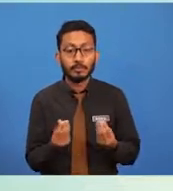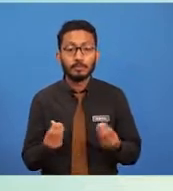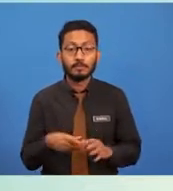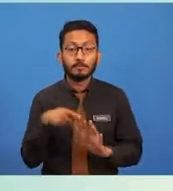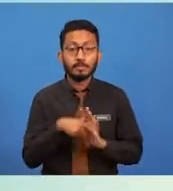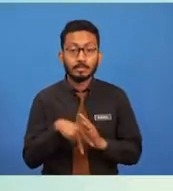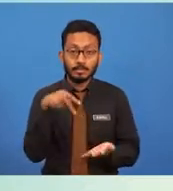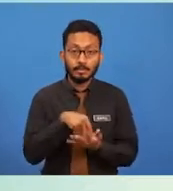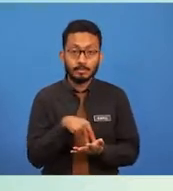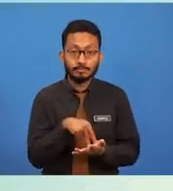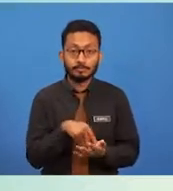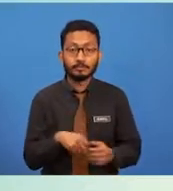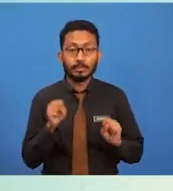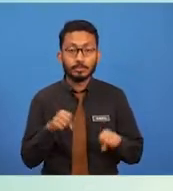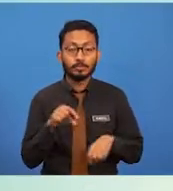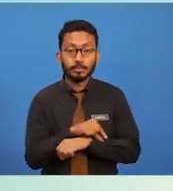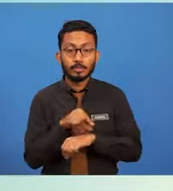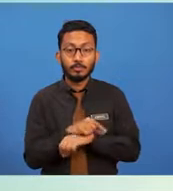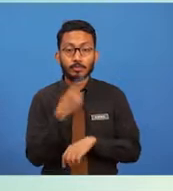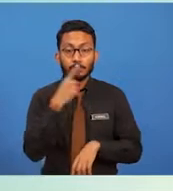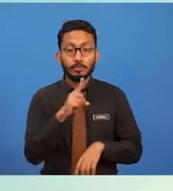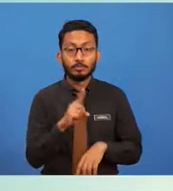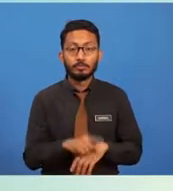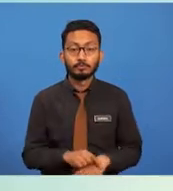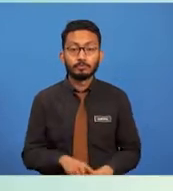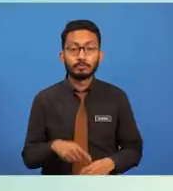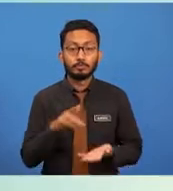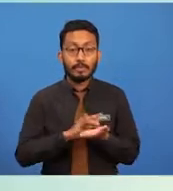merawat sengatan lebah yang berasid.